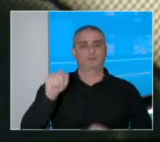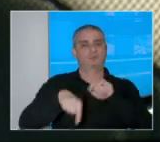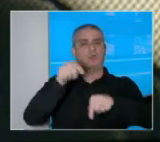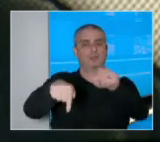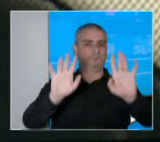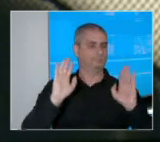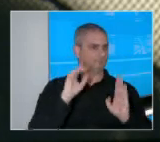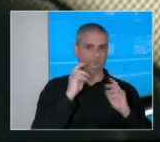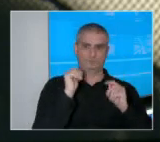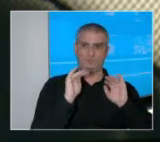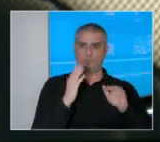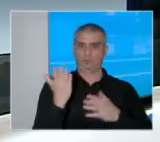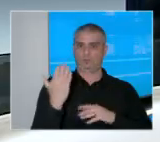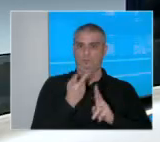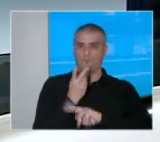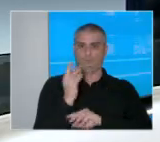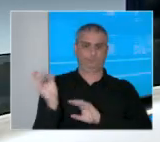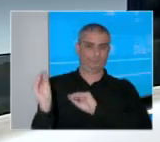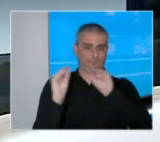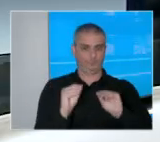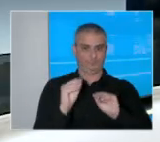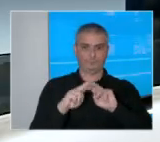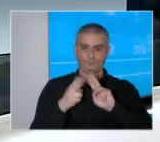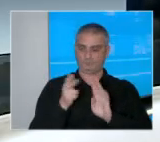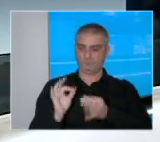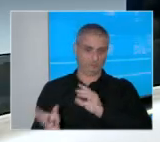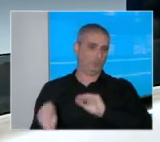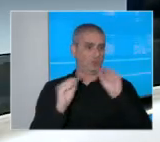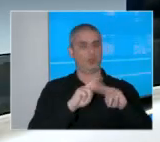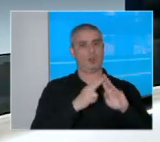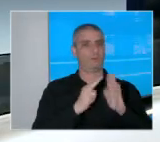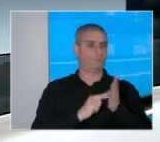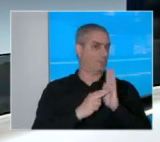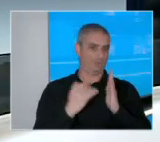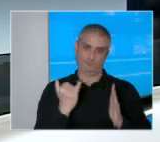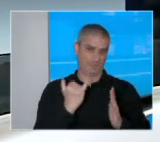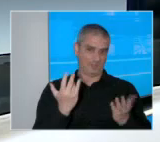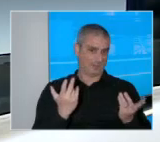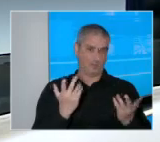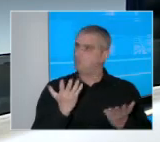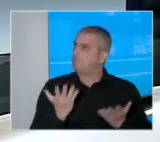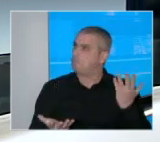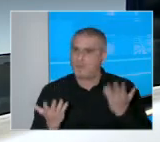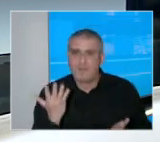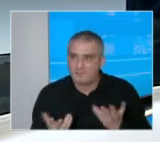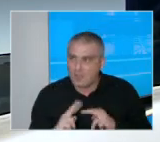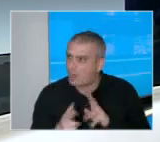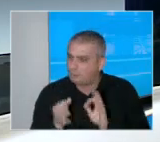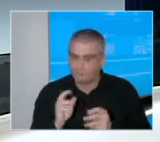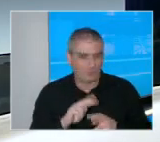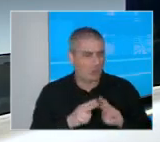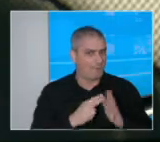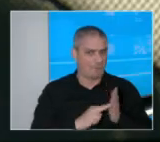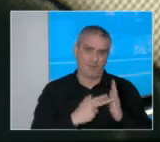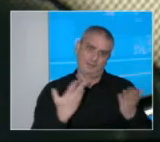קדימה. קודם כל, ברכות על המינוי. עברת מהעולם המשפטי לעולם הפוליטי, בדרך כלל זה... מה ההבדל בין העולם המשפטי לעולם הפוליטי?